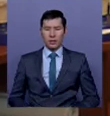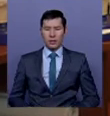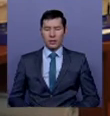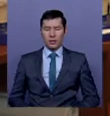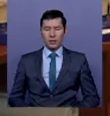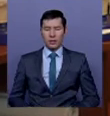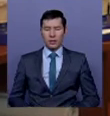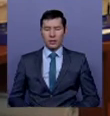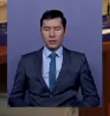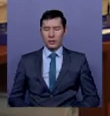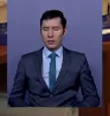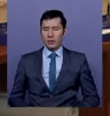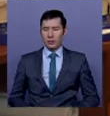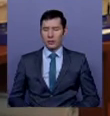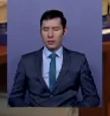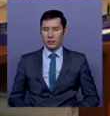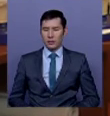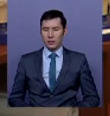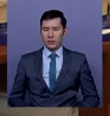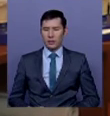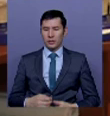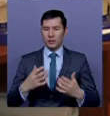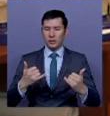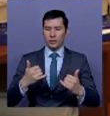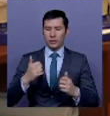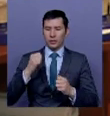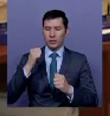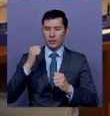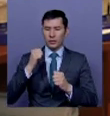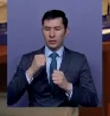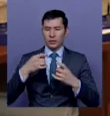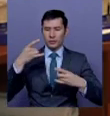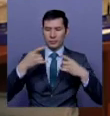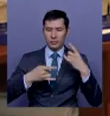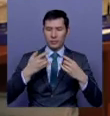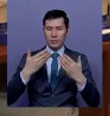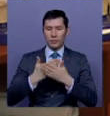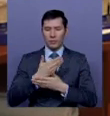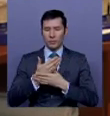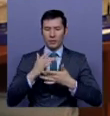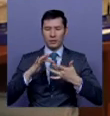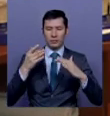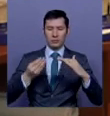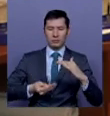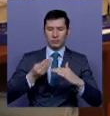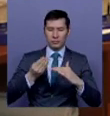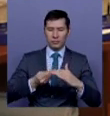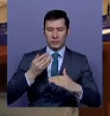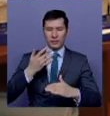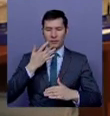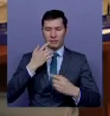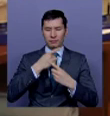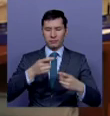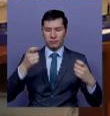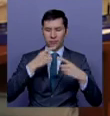видеороликтер бар қазір бәрі телевизияның әрбір арнасында айтып жатыр ғой не істеу керек қолдарын тазалап жуу керек